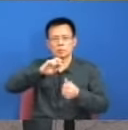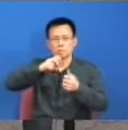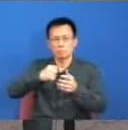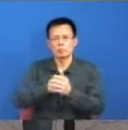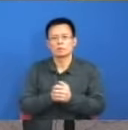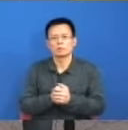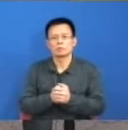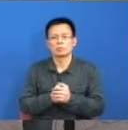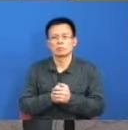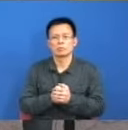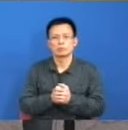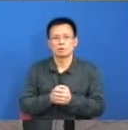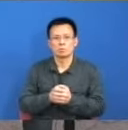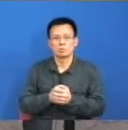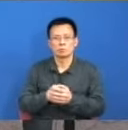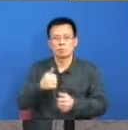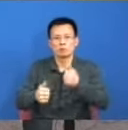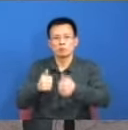程啊。